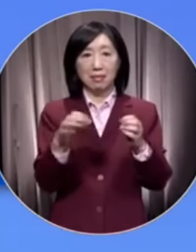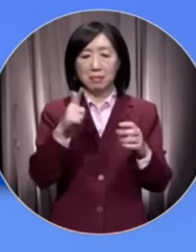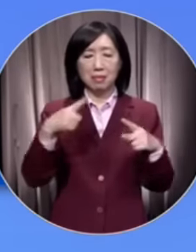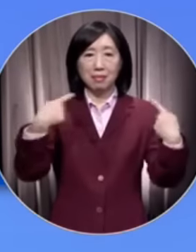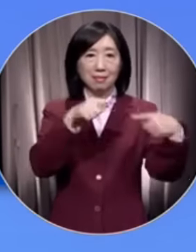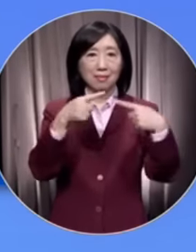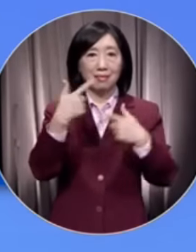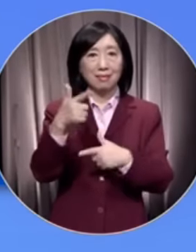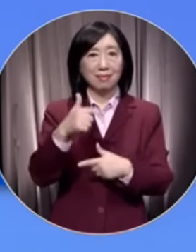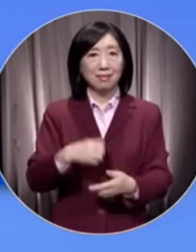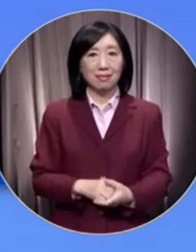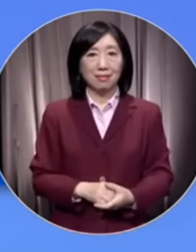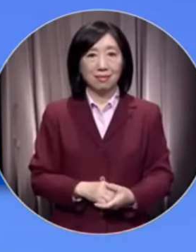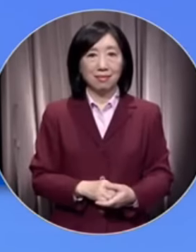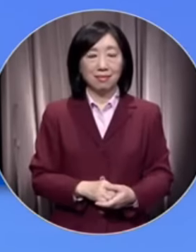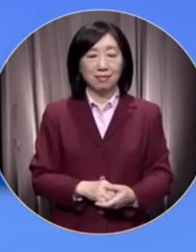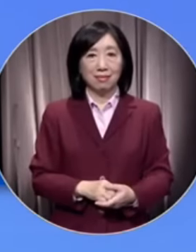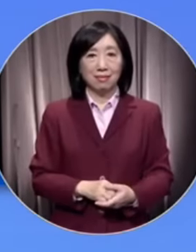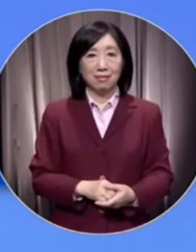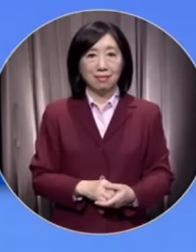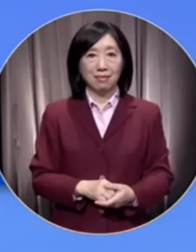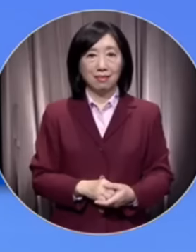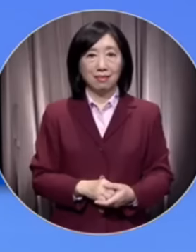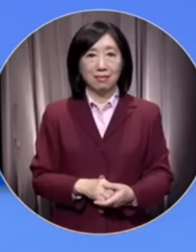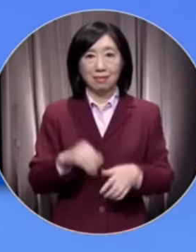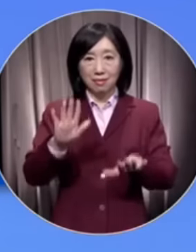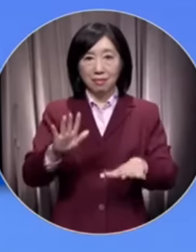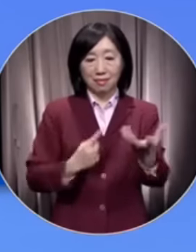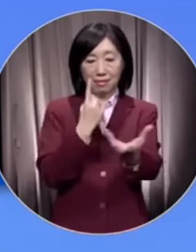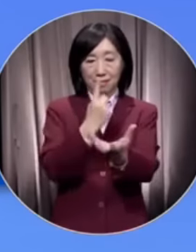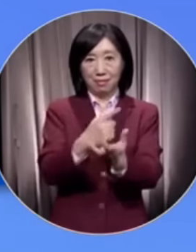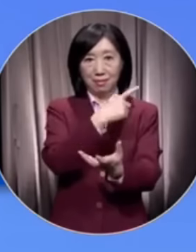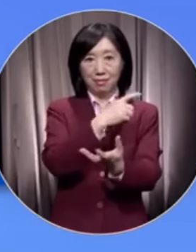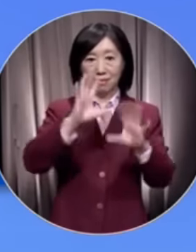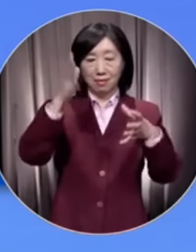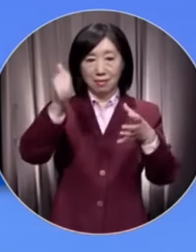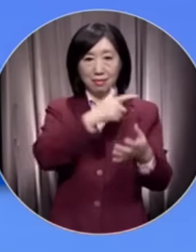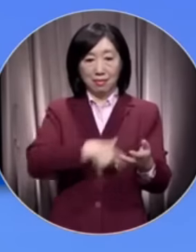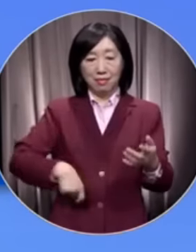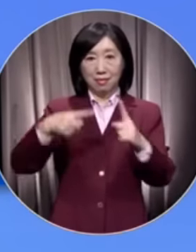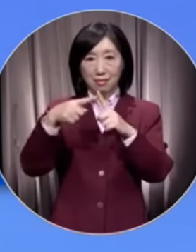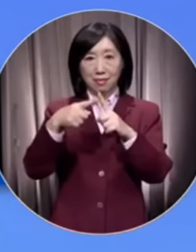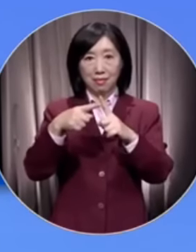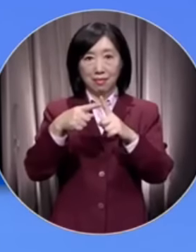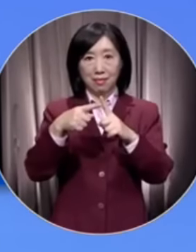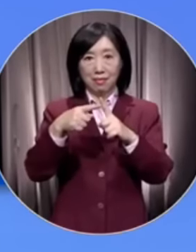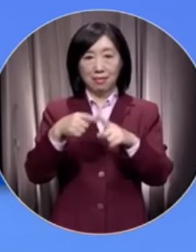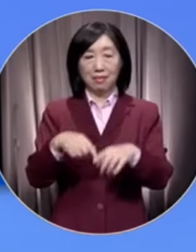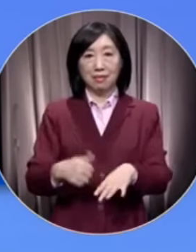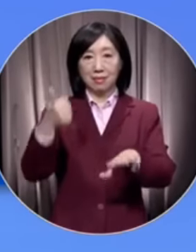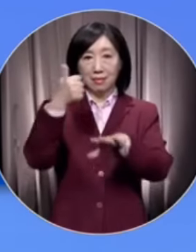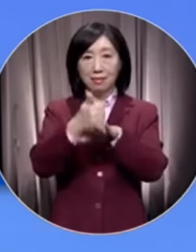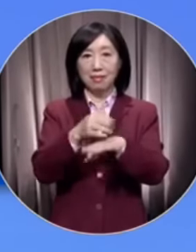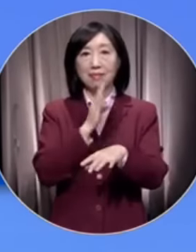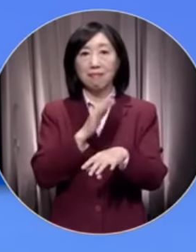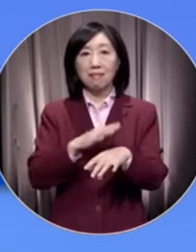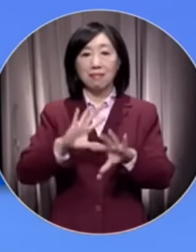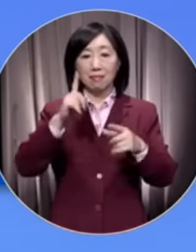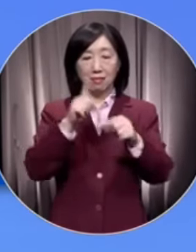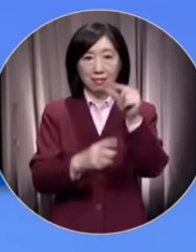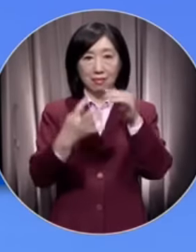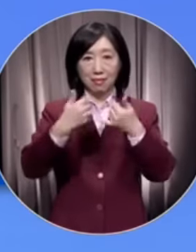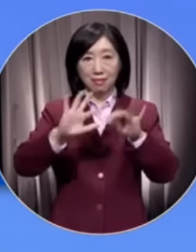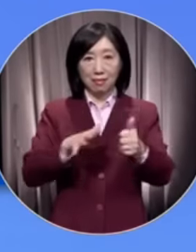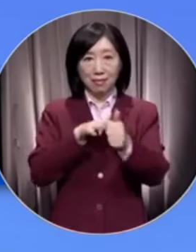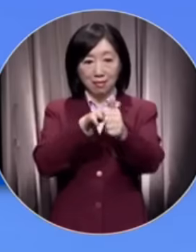论。我必须要说，我们今天参选中华民国总统，出任中华民国的领导人，